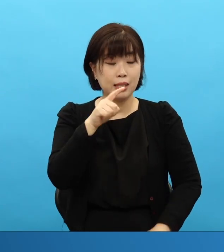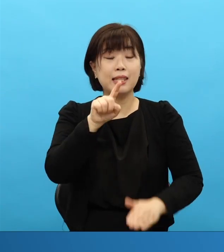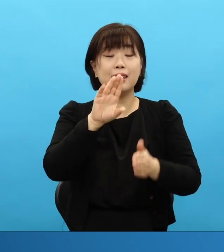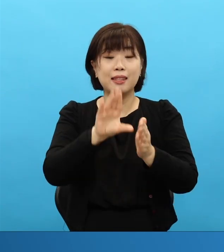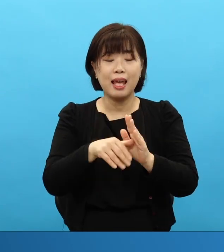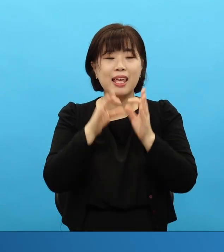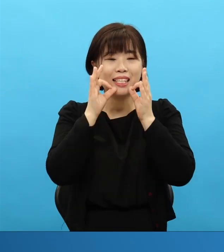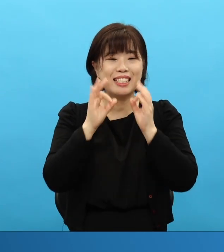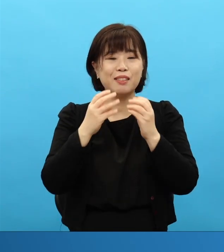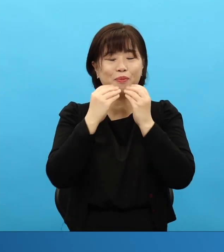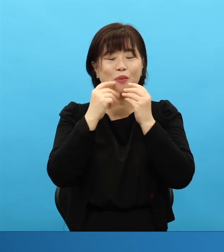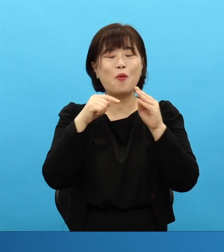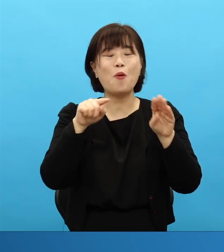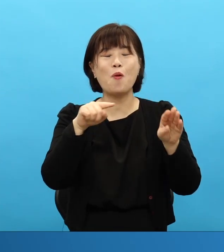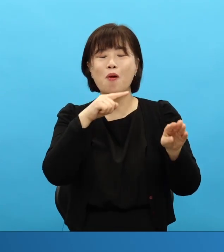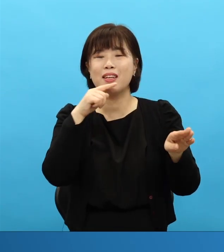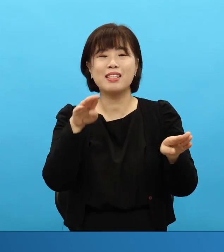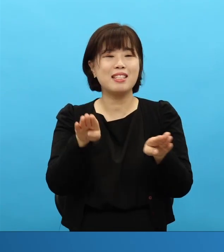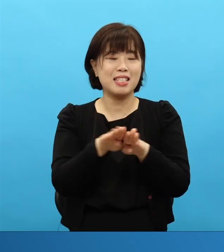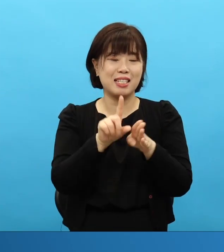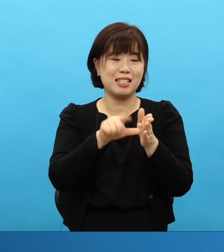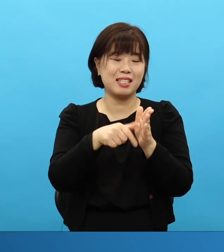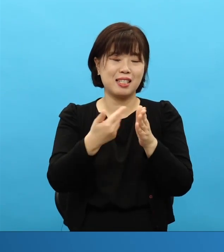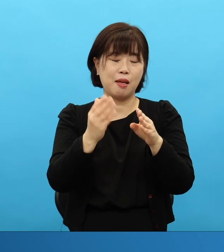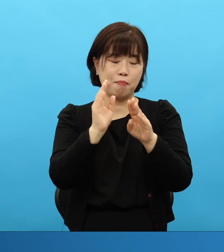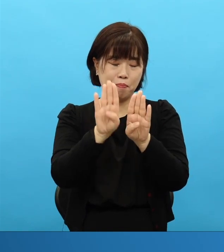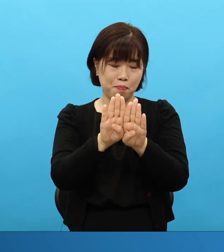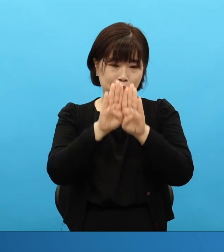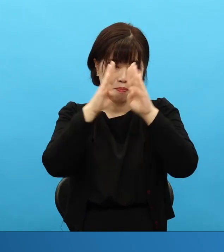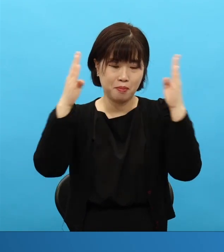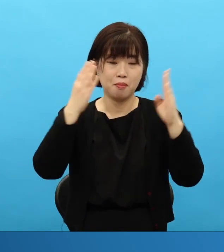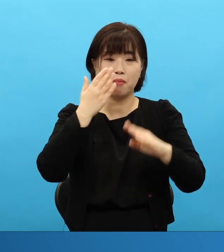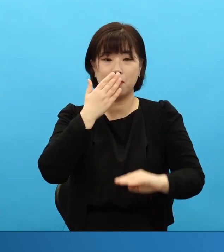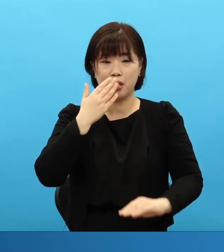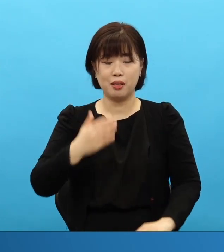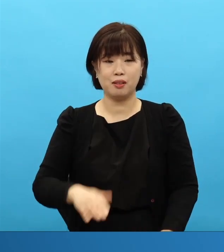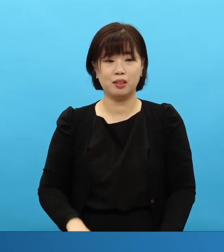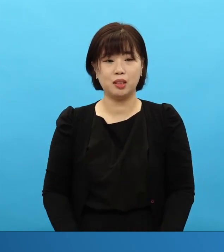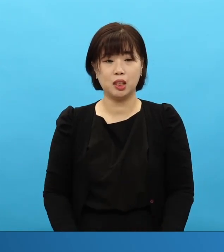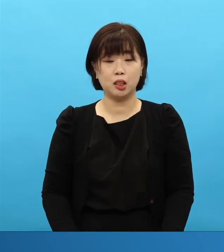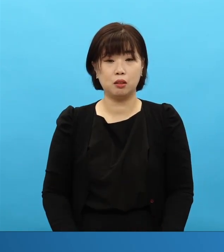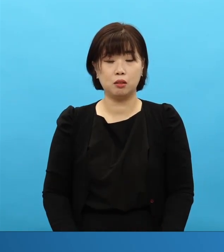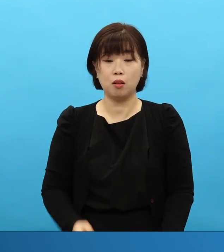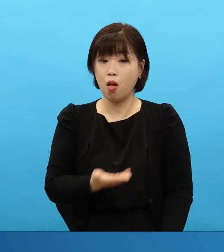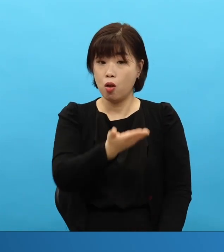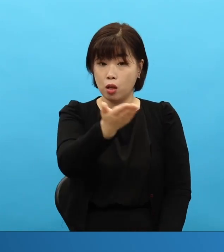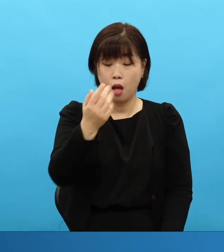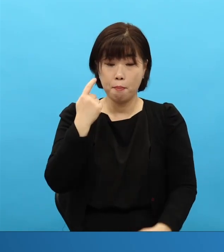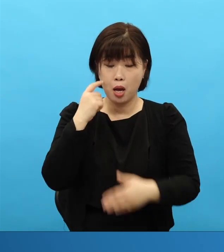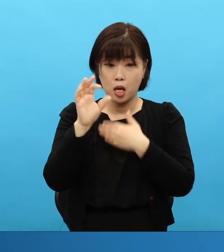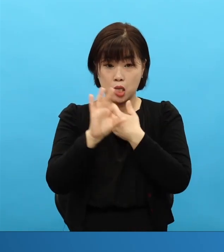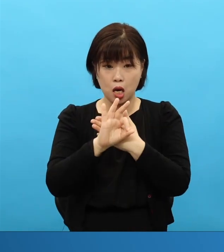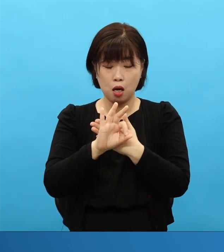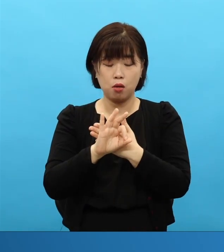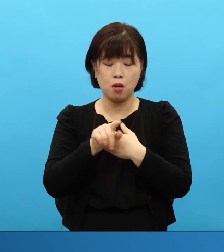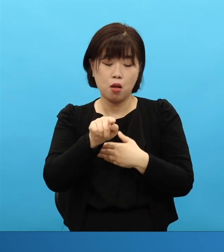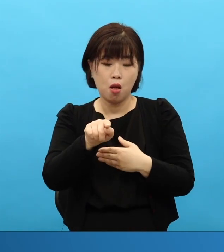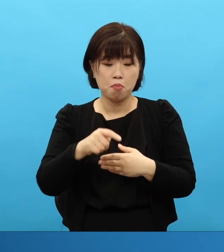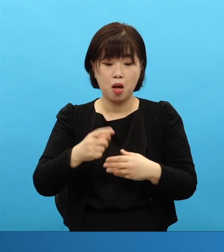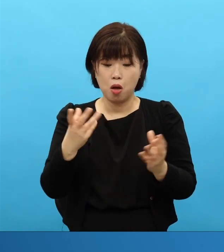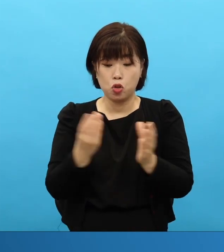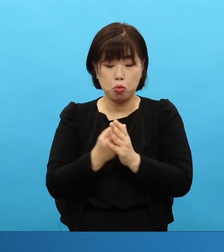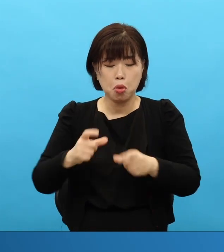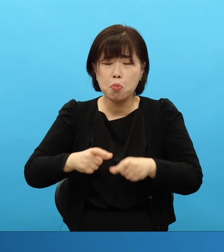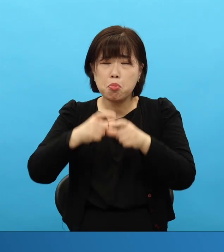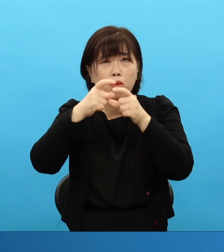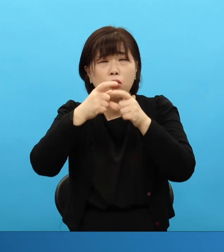age begins. 아시겠죠? Understand? 여러분이 이 답이 없는데 검토일 시대를 열 수가 없어. If you don't have this, then